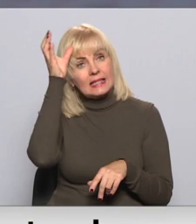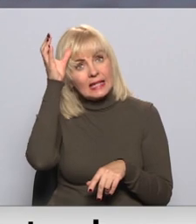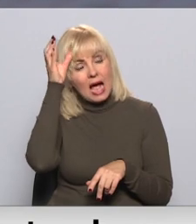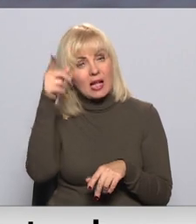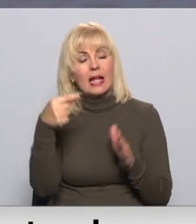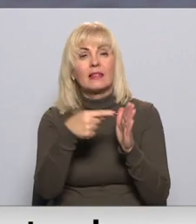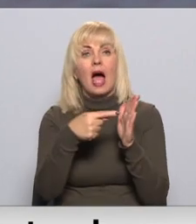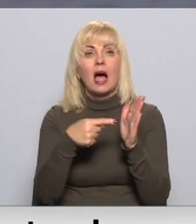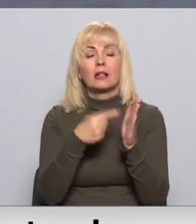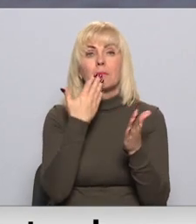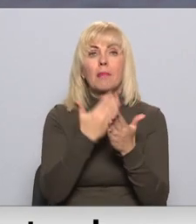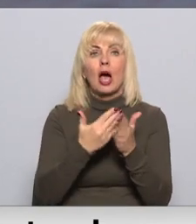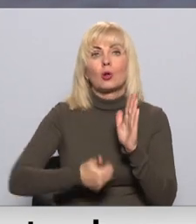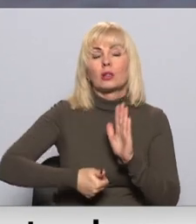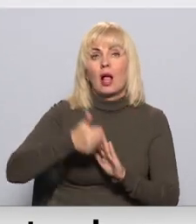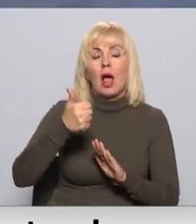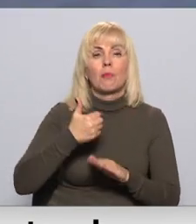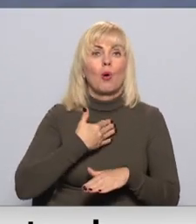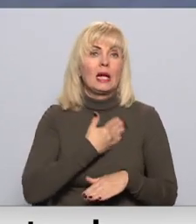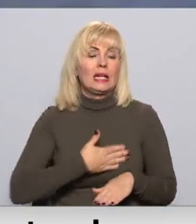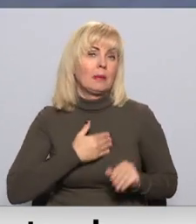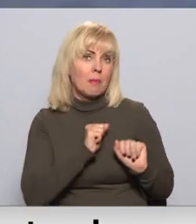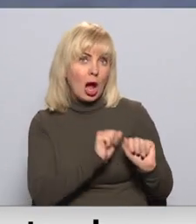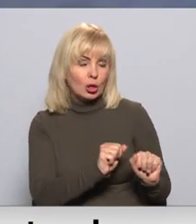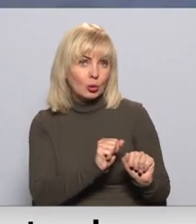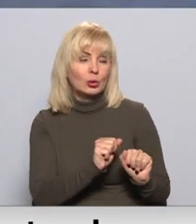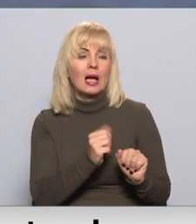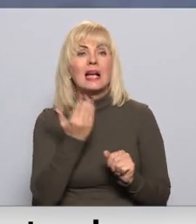dati uzrāda labāku imūno atbildi. Ziņnešu